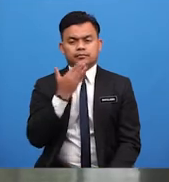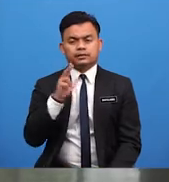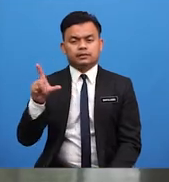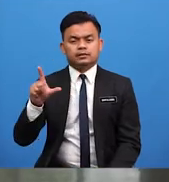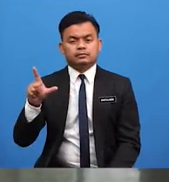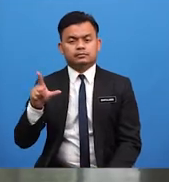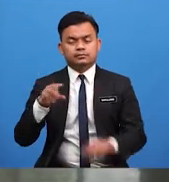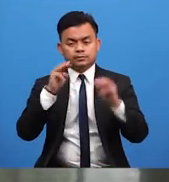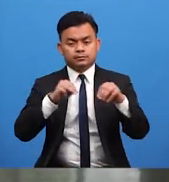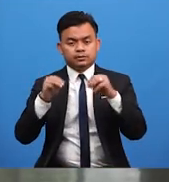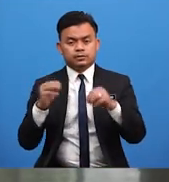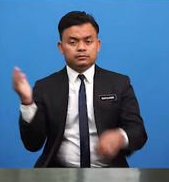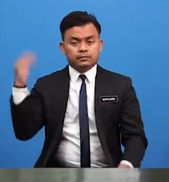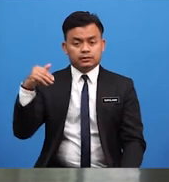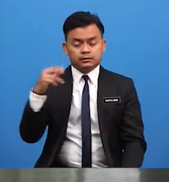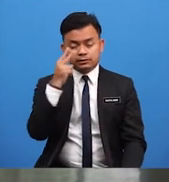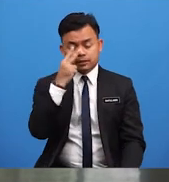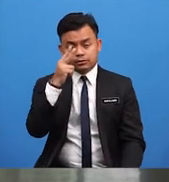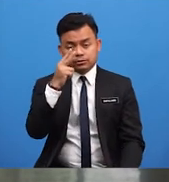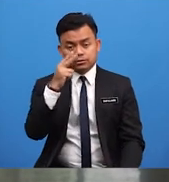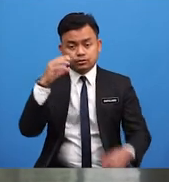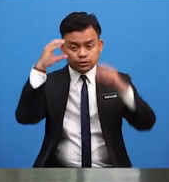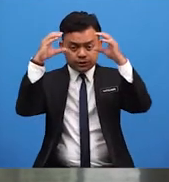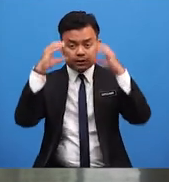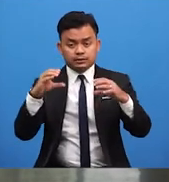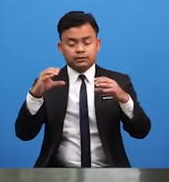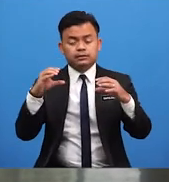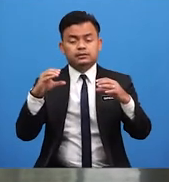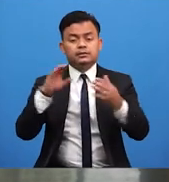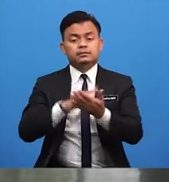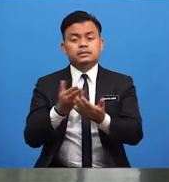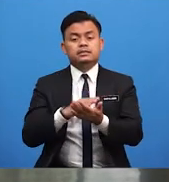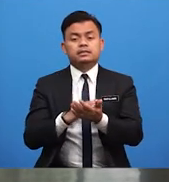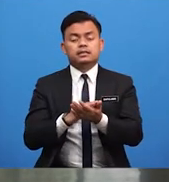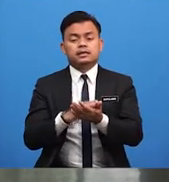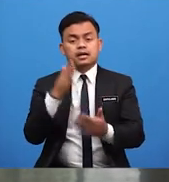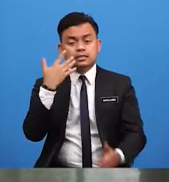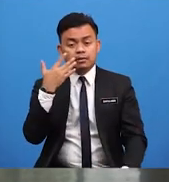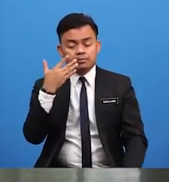Baiklah murid-murid, mari lihat pula cara memasak sambal ikan bilis.